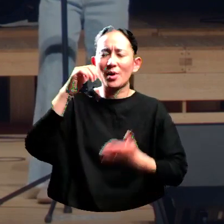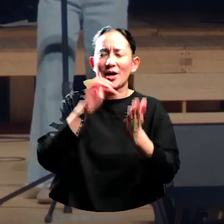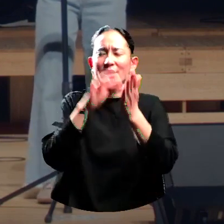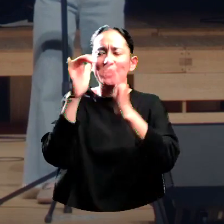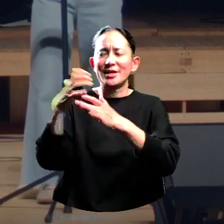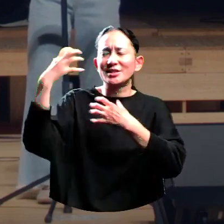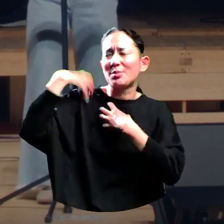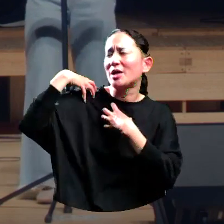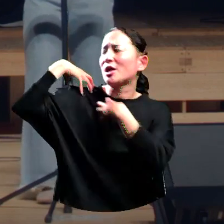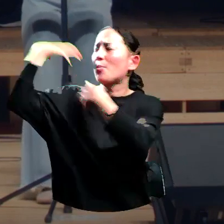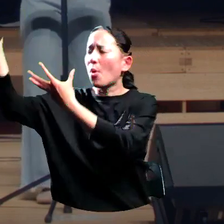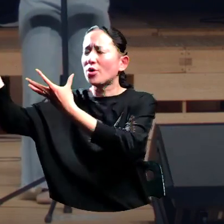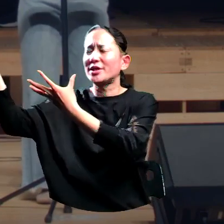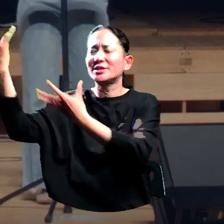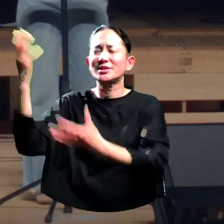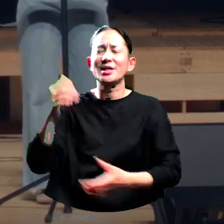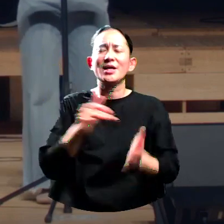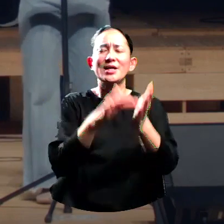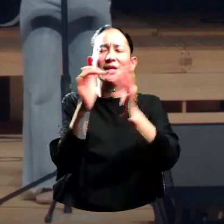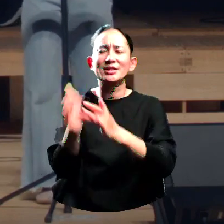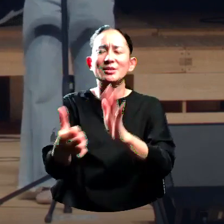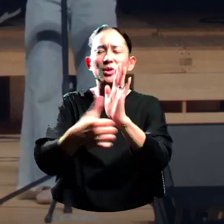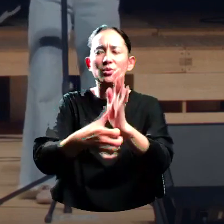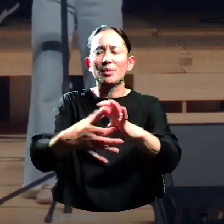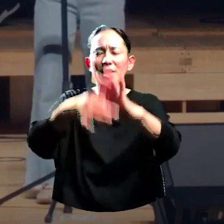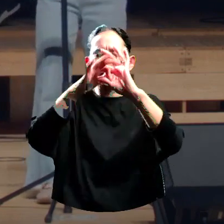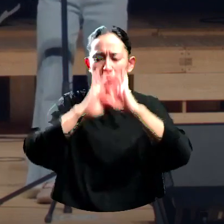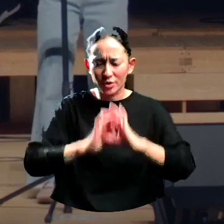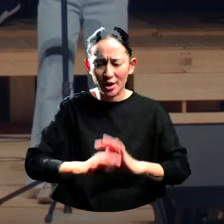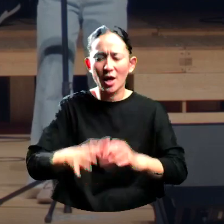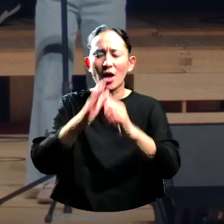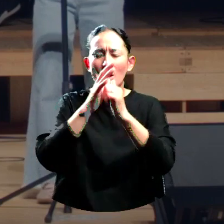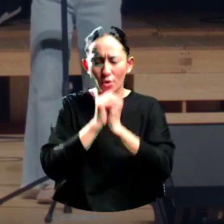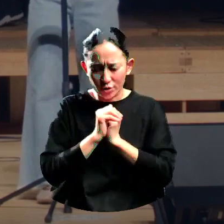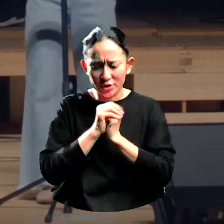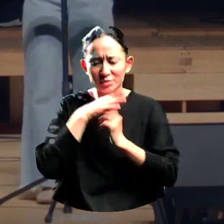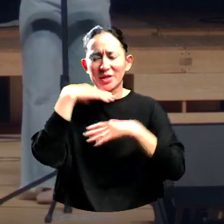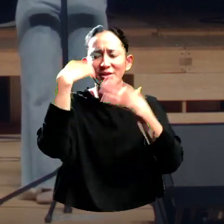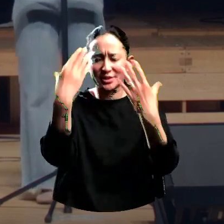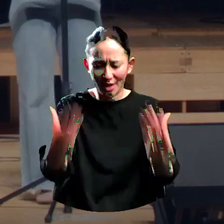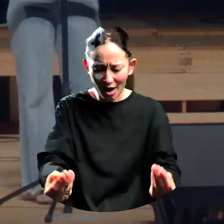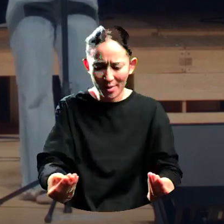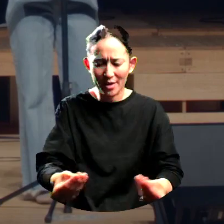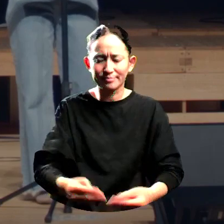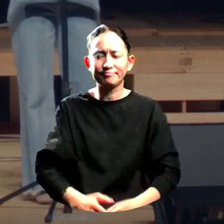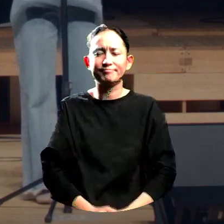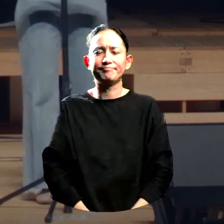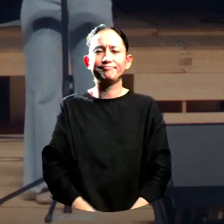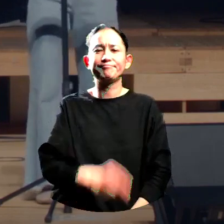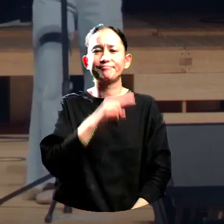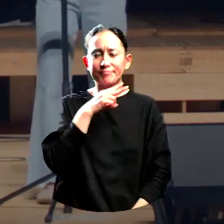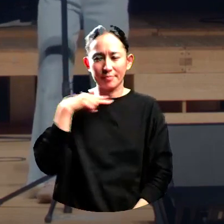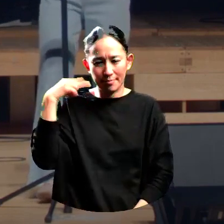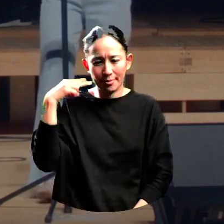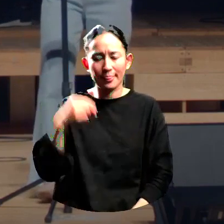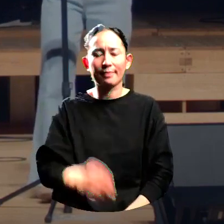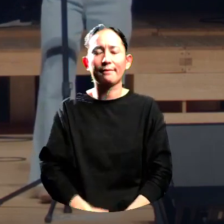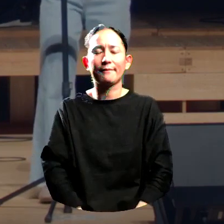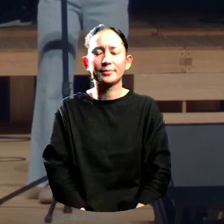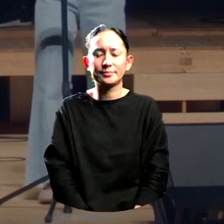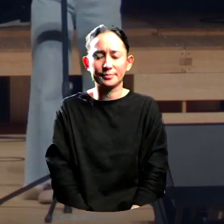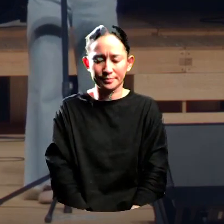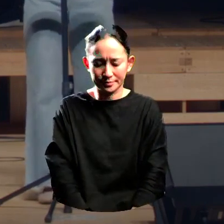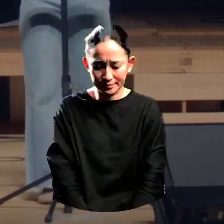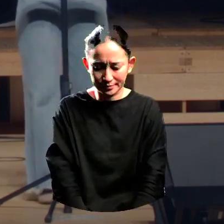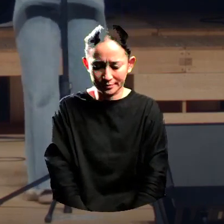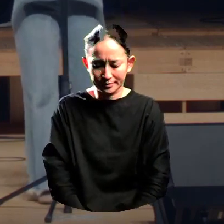の人生はあなたのものです。 イエス様の名前でお祈りします。 イエス様の名前で祈ります。 アーメン。 Let's pray in English. Heavenly